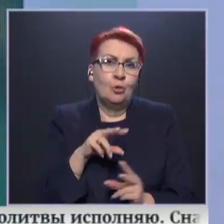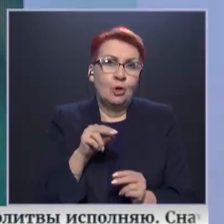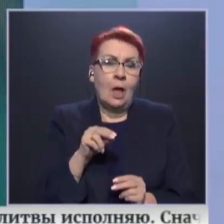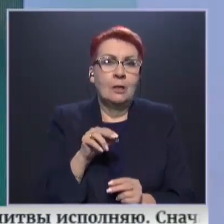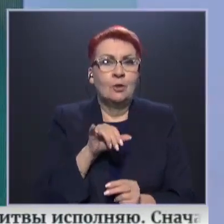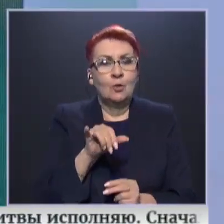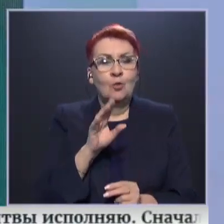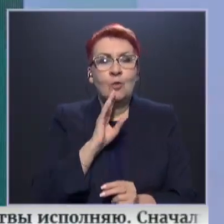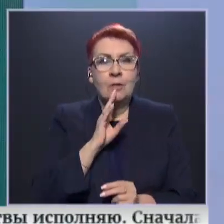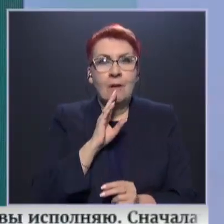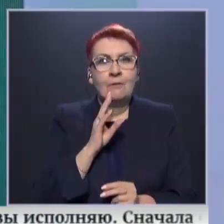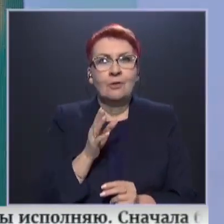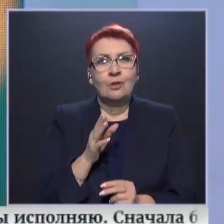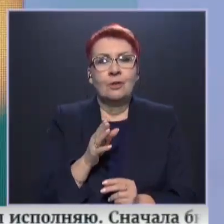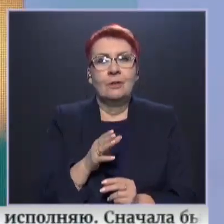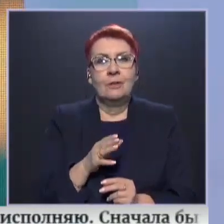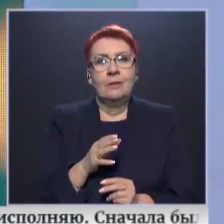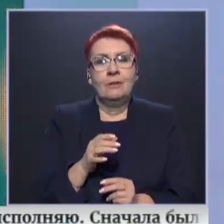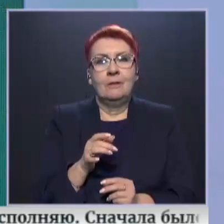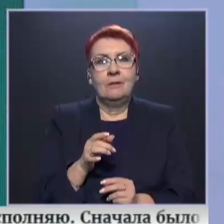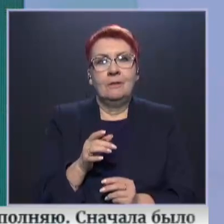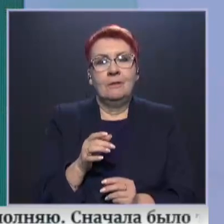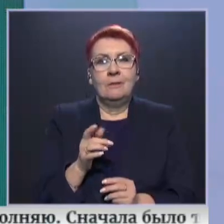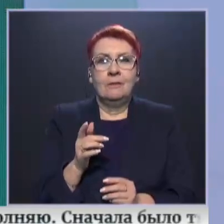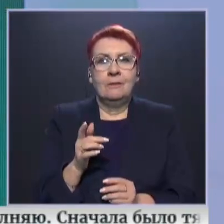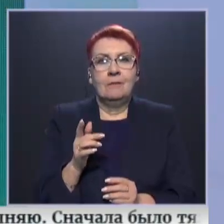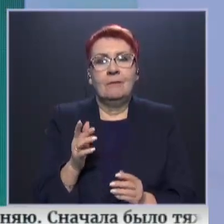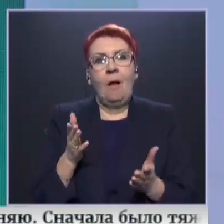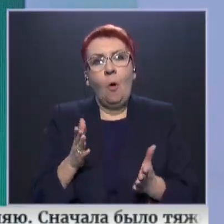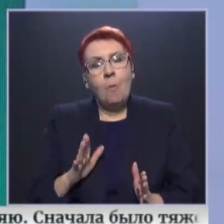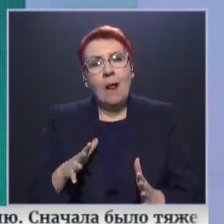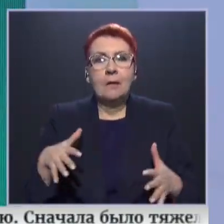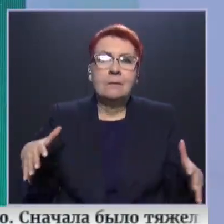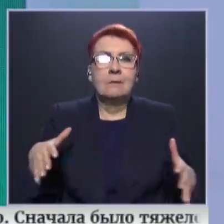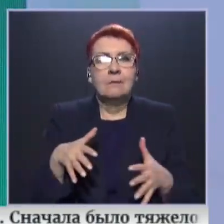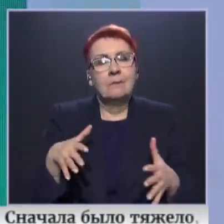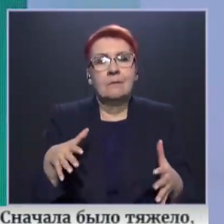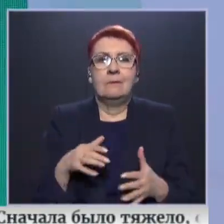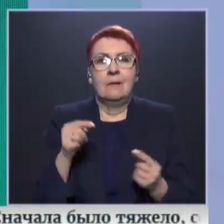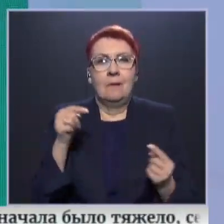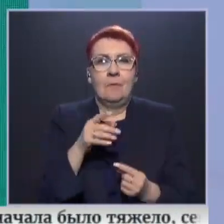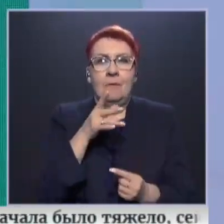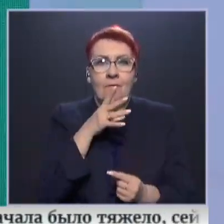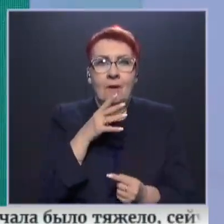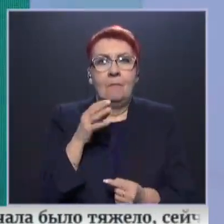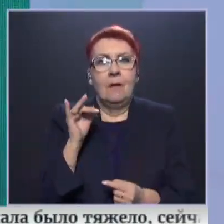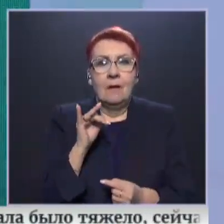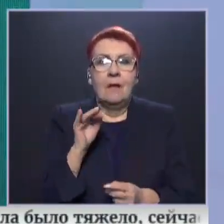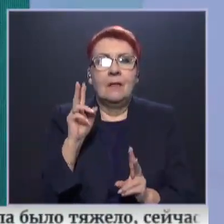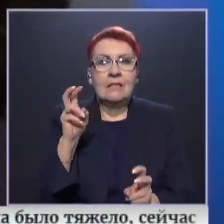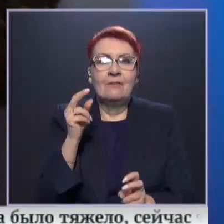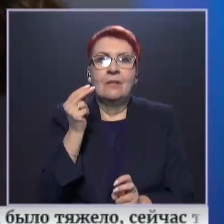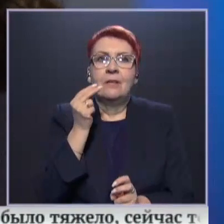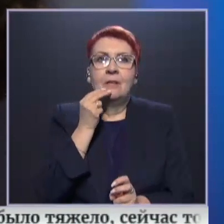них комплекция не соответствует времени и объявляют пищу своим врагом.